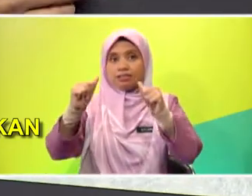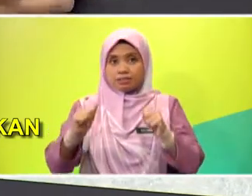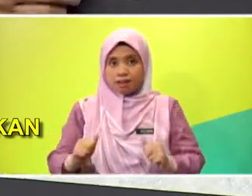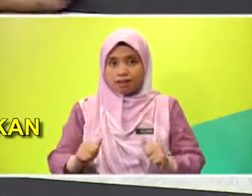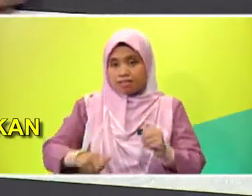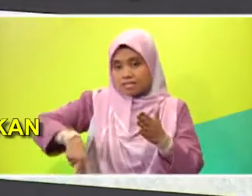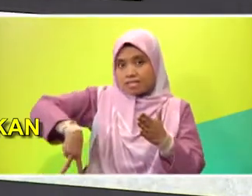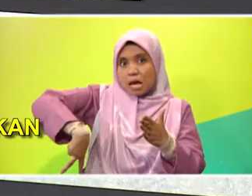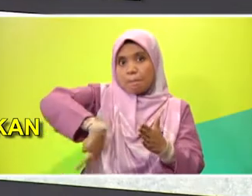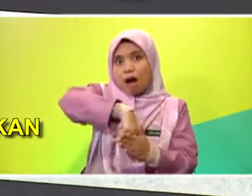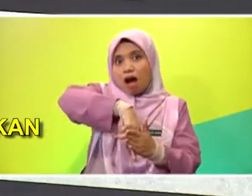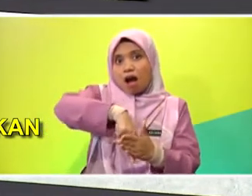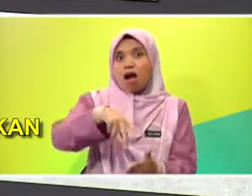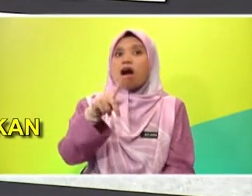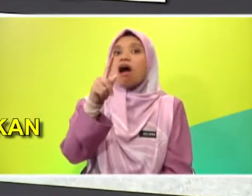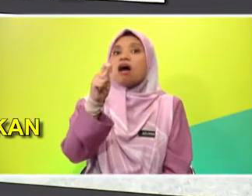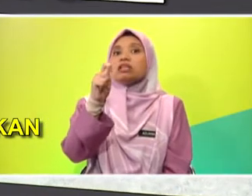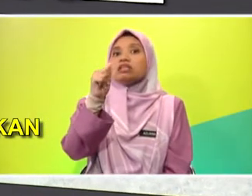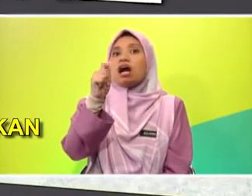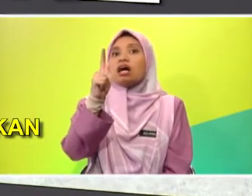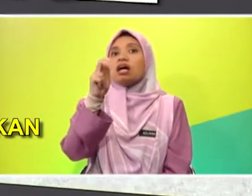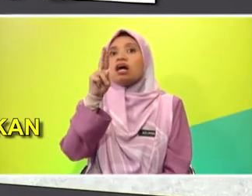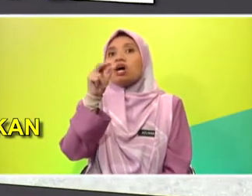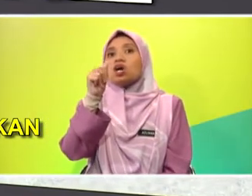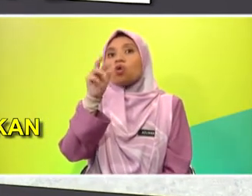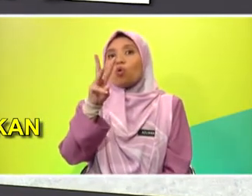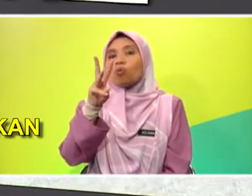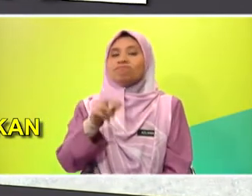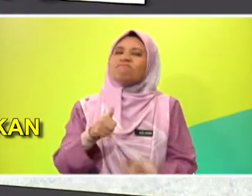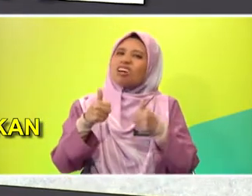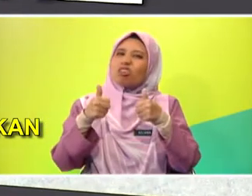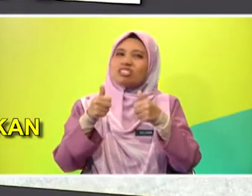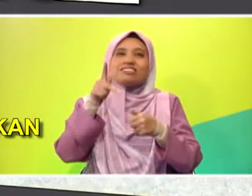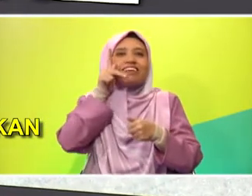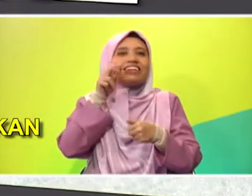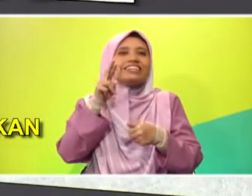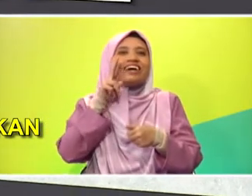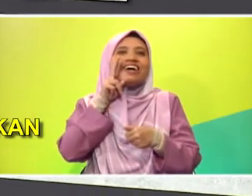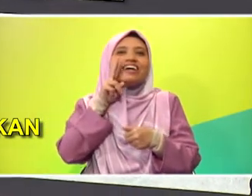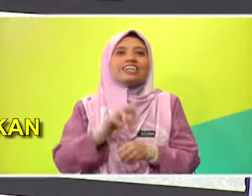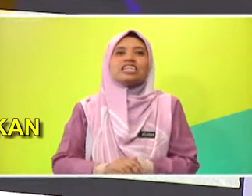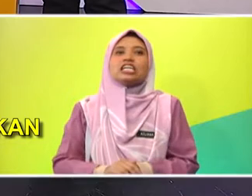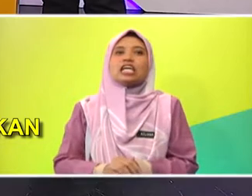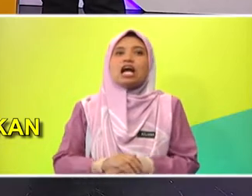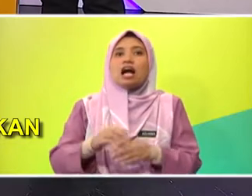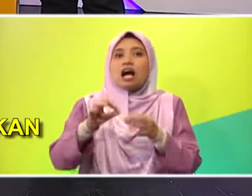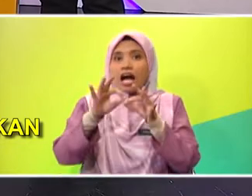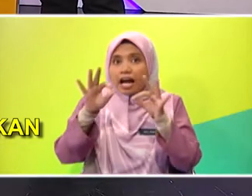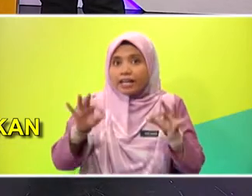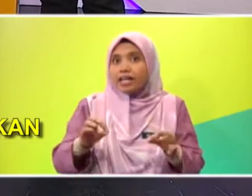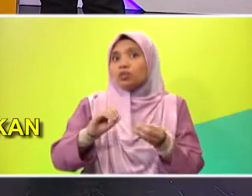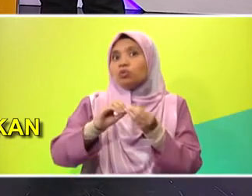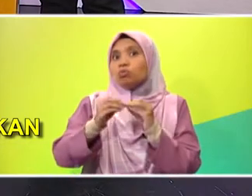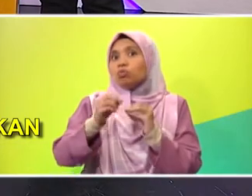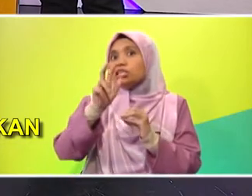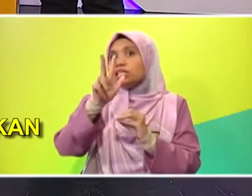rumah gua ibadah Karina sangat-sangat bagus nampaknya sudah ya ketiga enggak Rina sudah